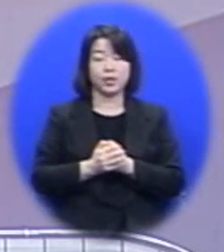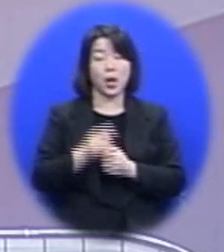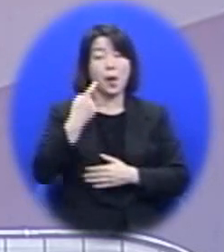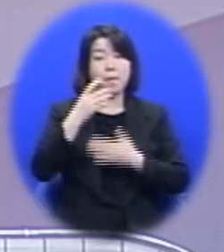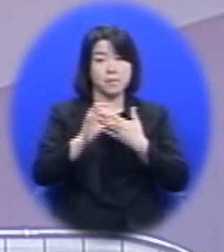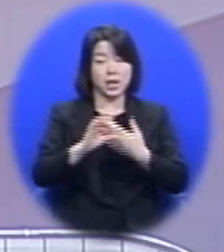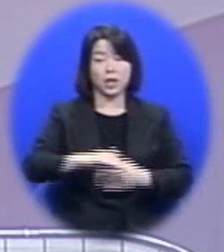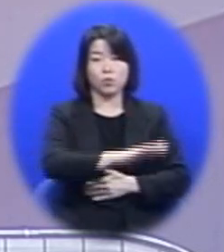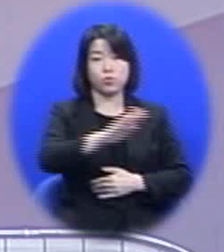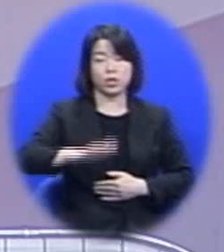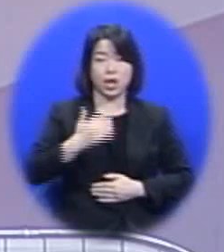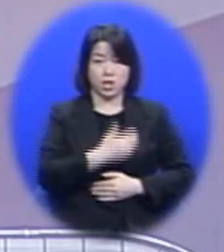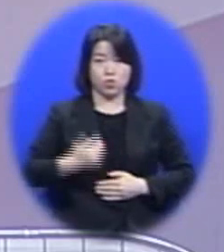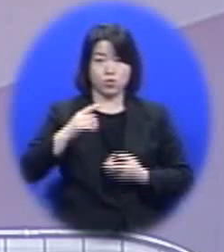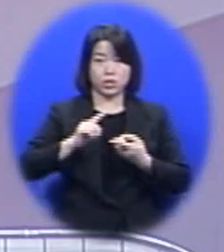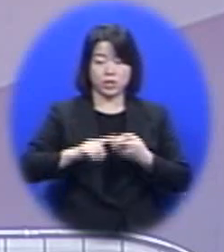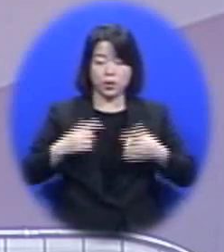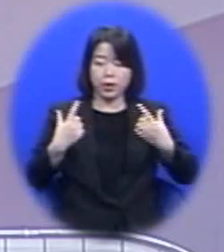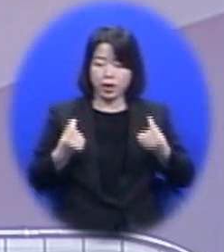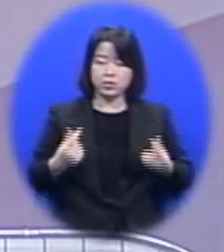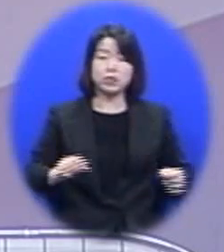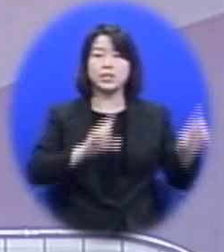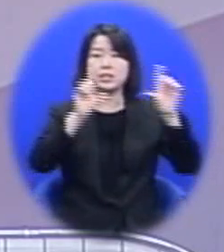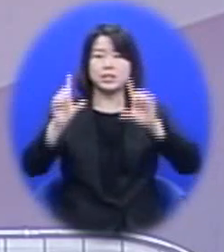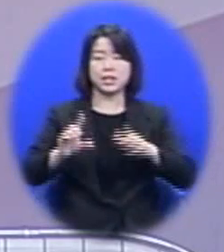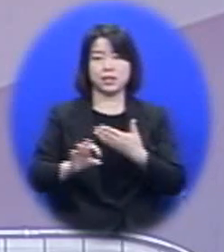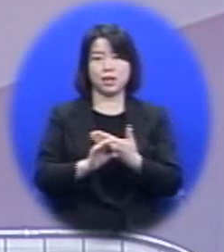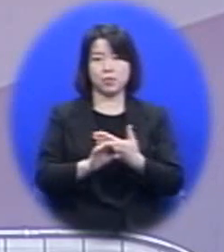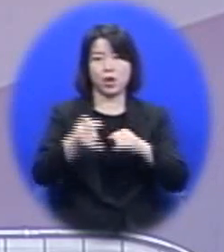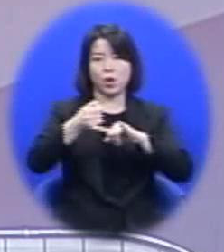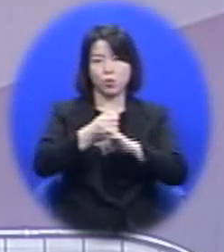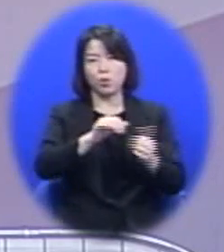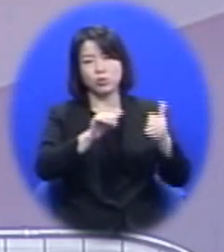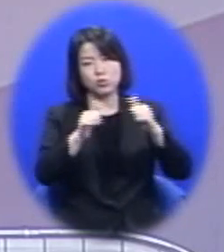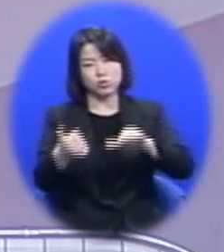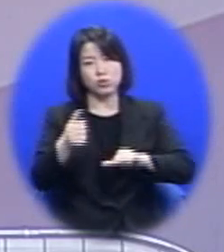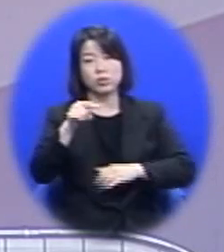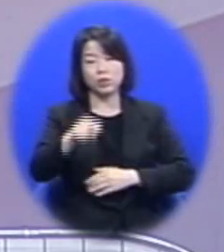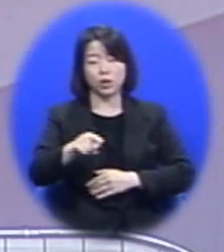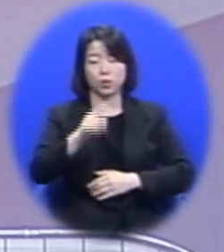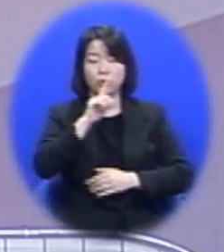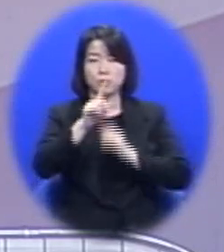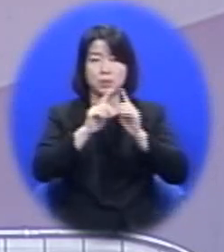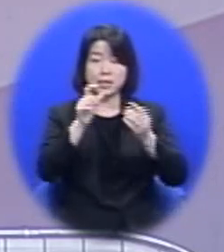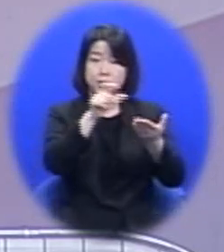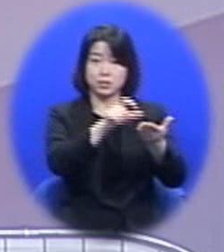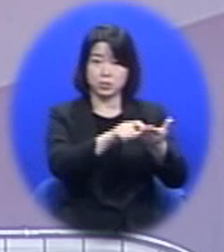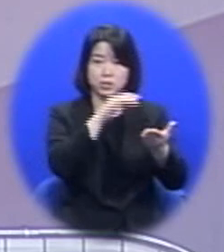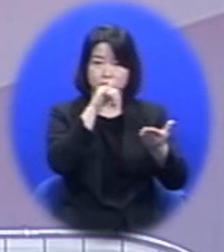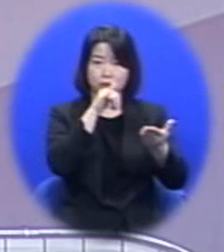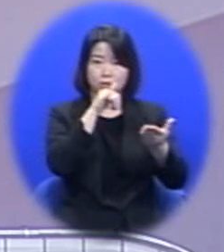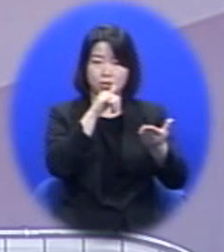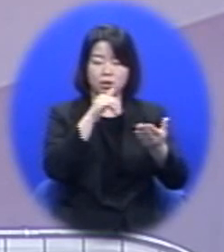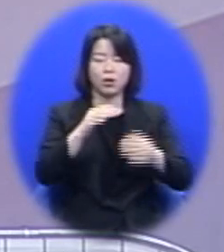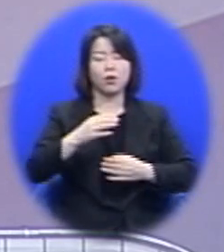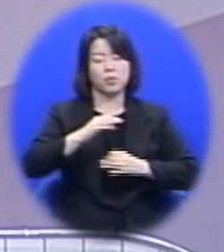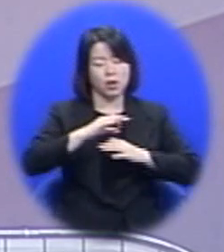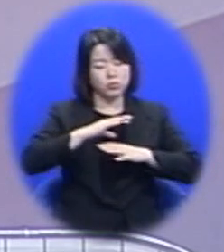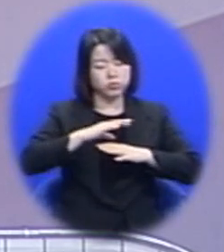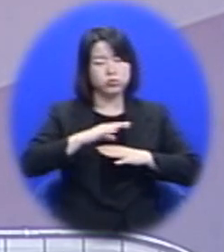만약에 우리가 육신대로 여전히 산다면 반드시 죽을 것이라고 말씀하고 있습니다. 이건 얼마나 두려운